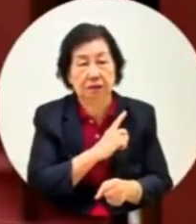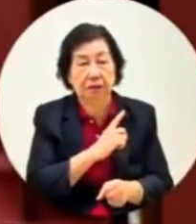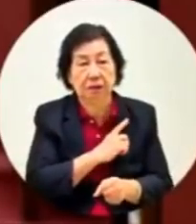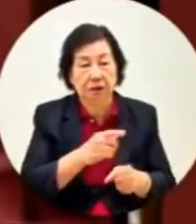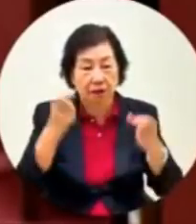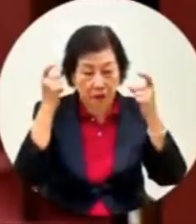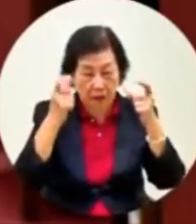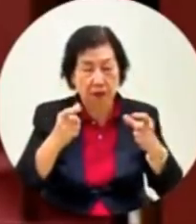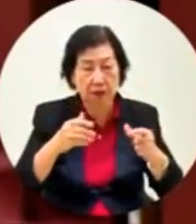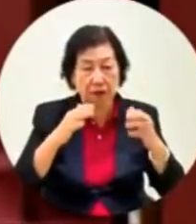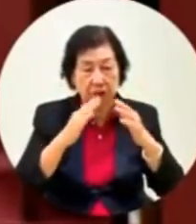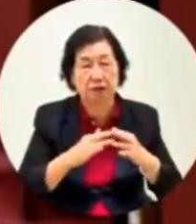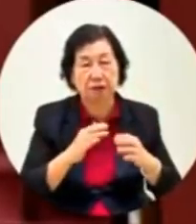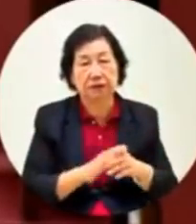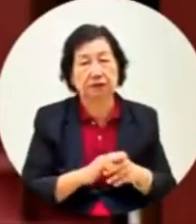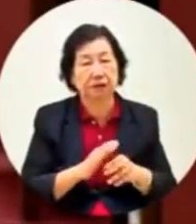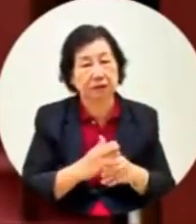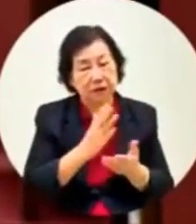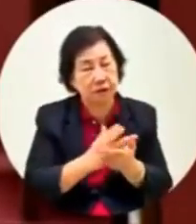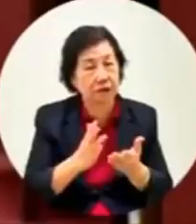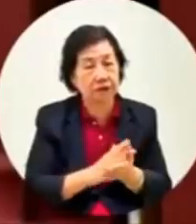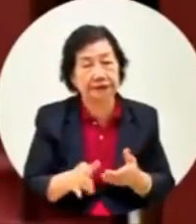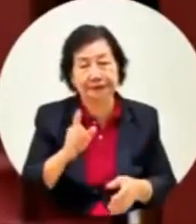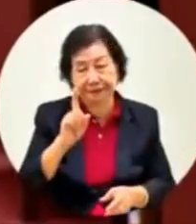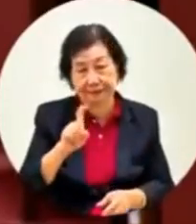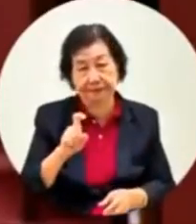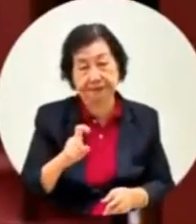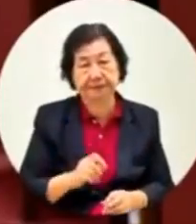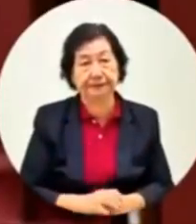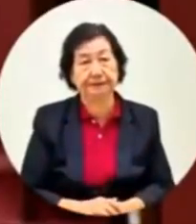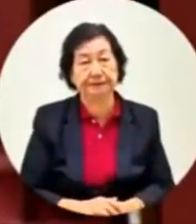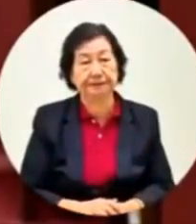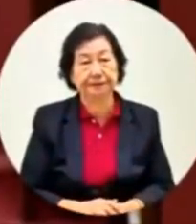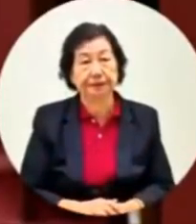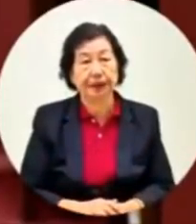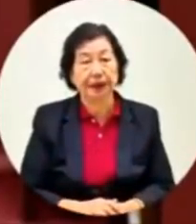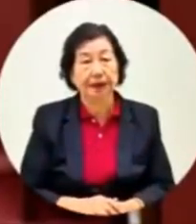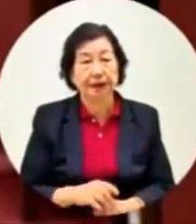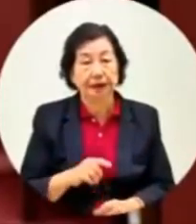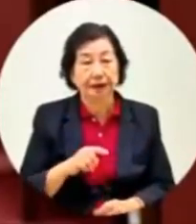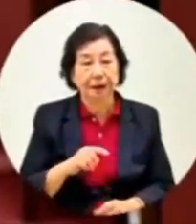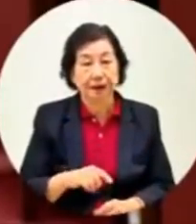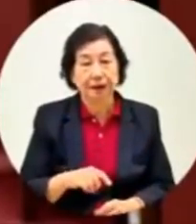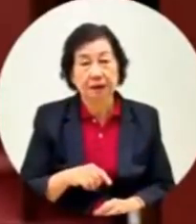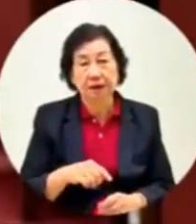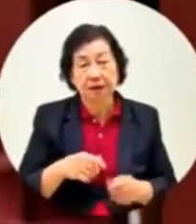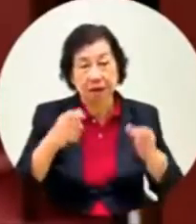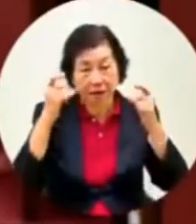情？那高雄市不能做这些事情，你待在高雄继续要处理这些事情。